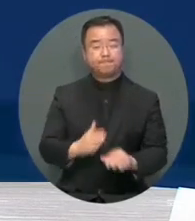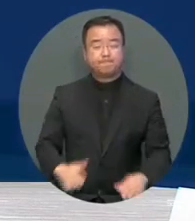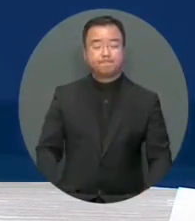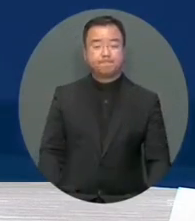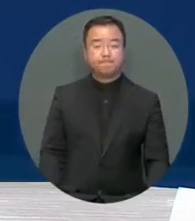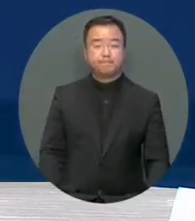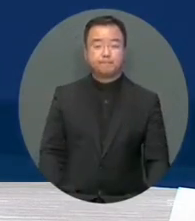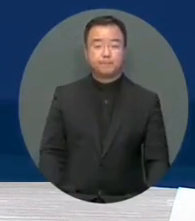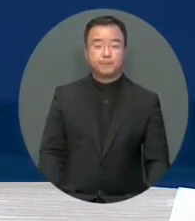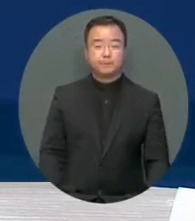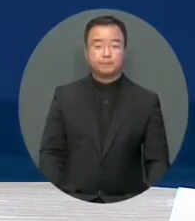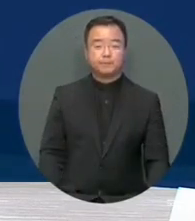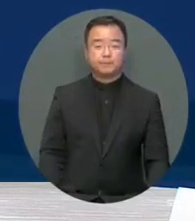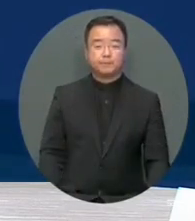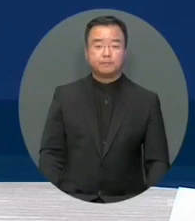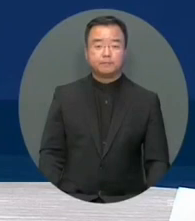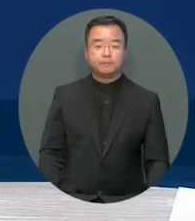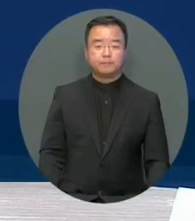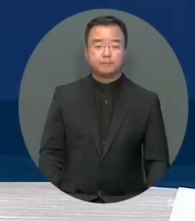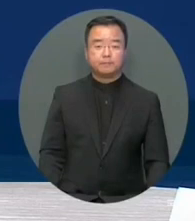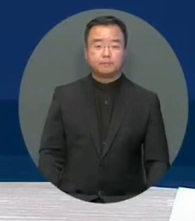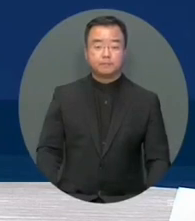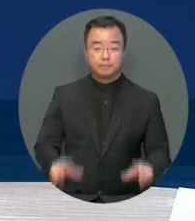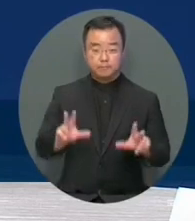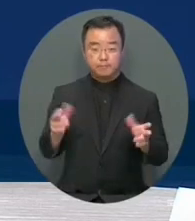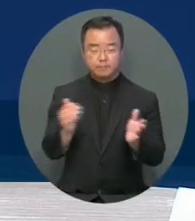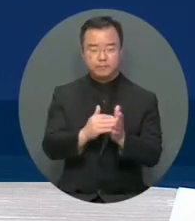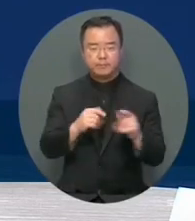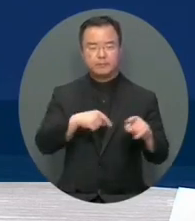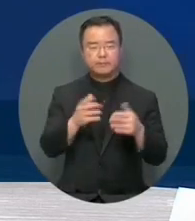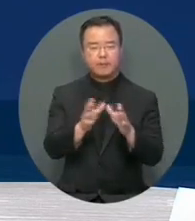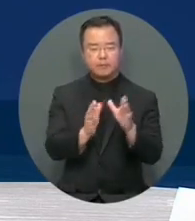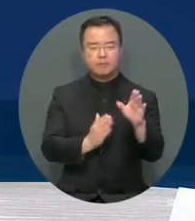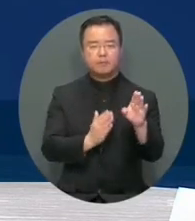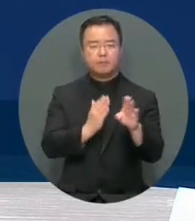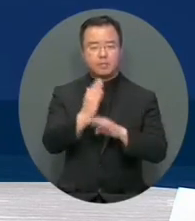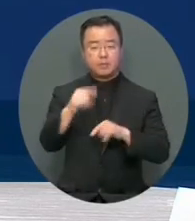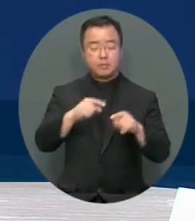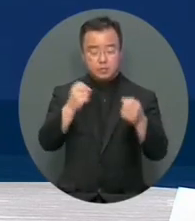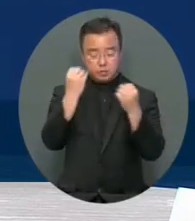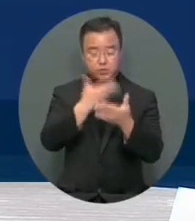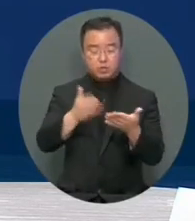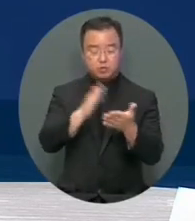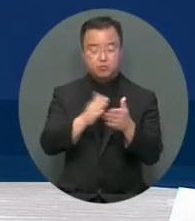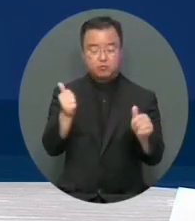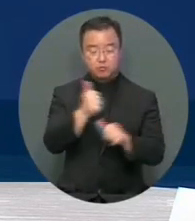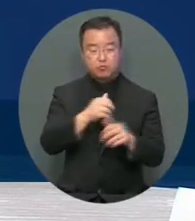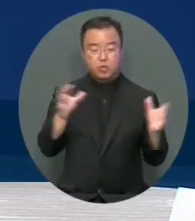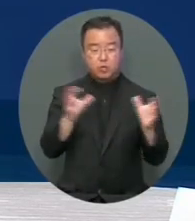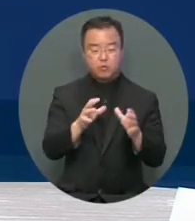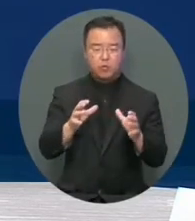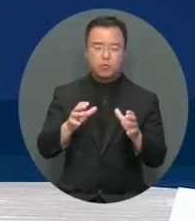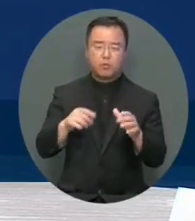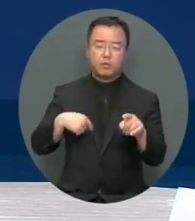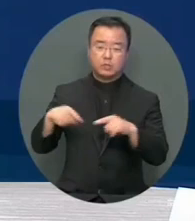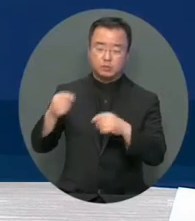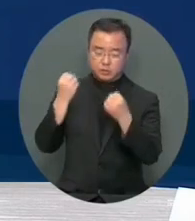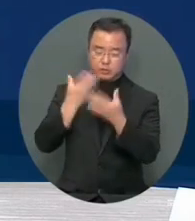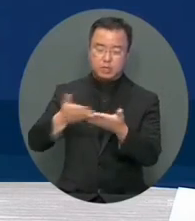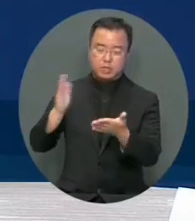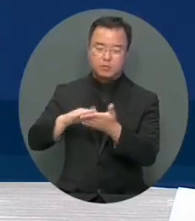그동안 정치개혁 초당적 정치개혁 의원 모임이라든가 정개특위 그리고